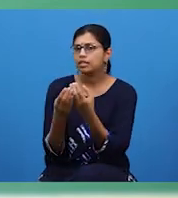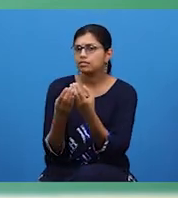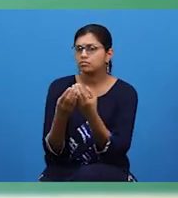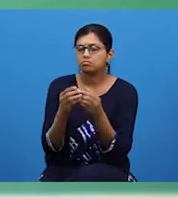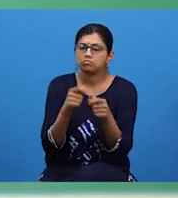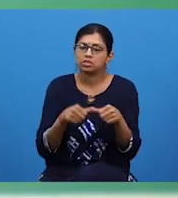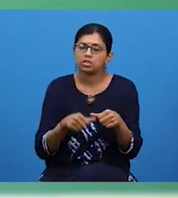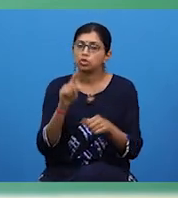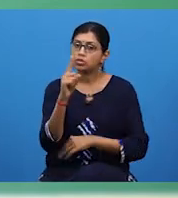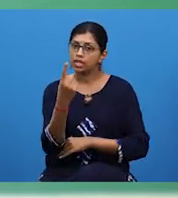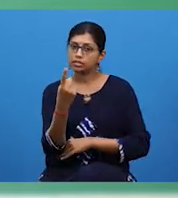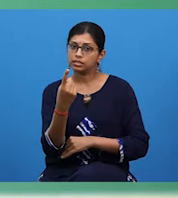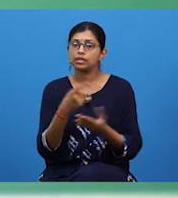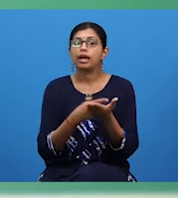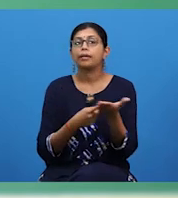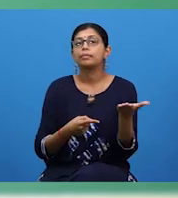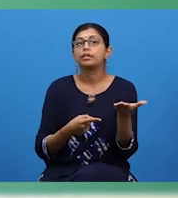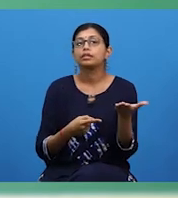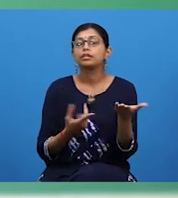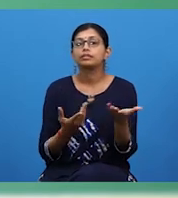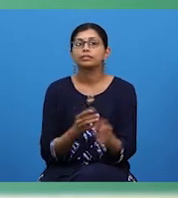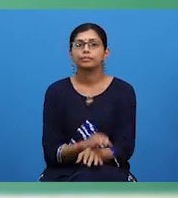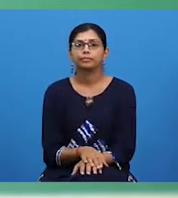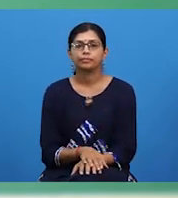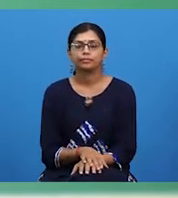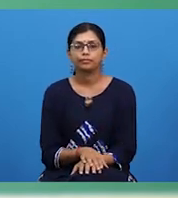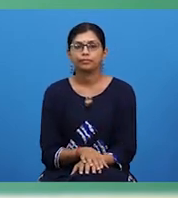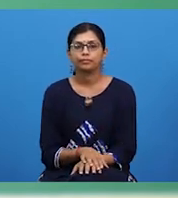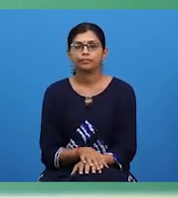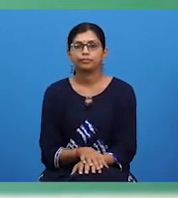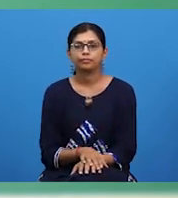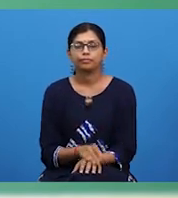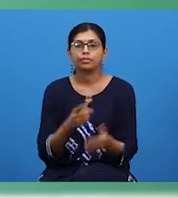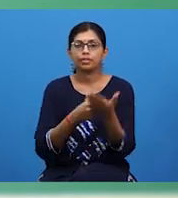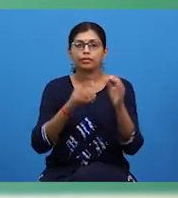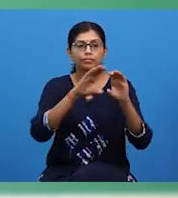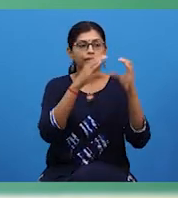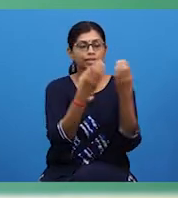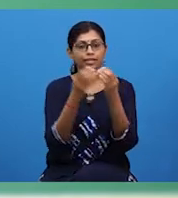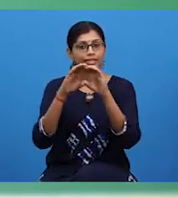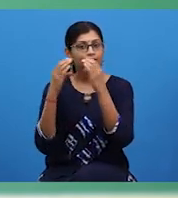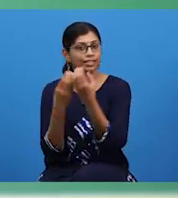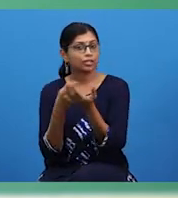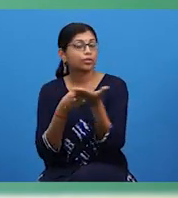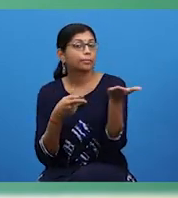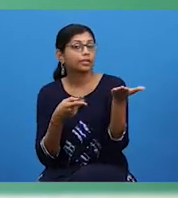tersebut dan apa kewajaran pencernaan ke atas makanan-makanan tersebut?